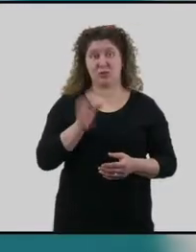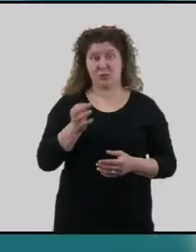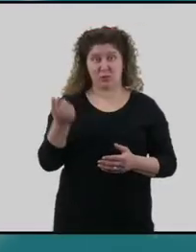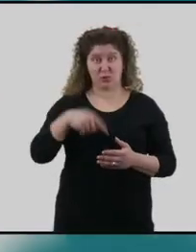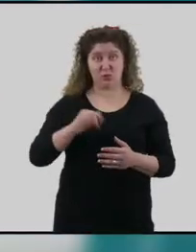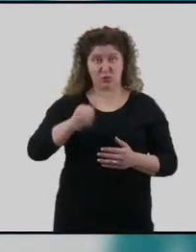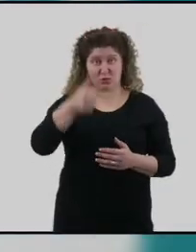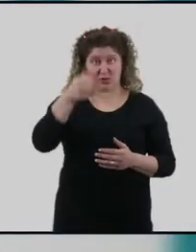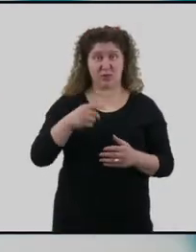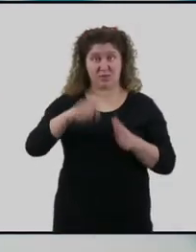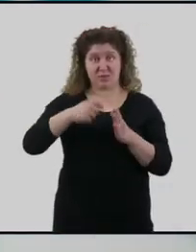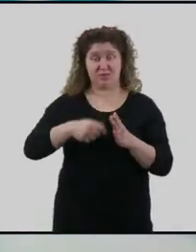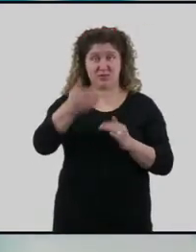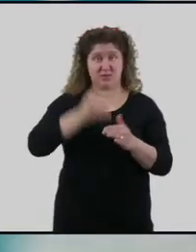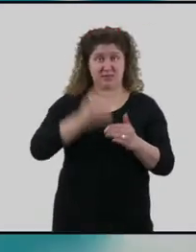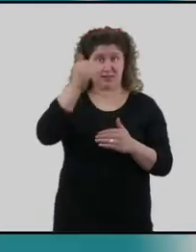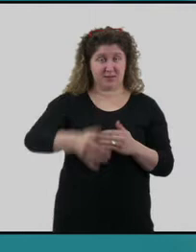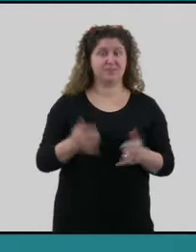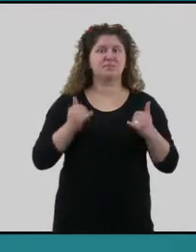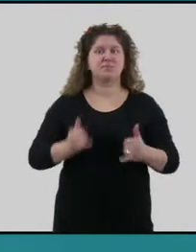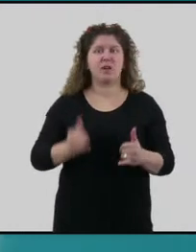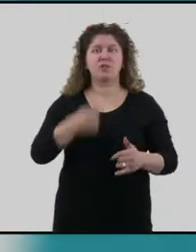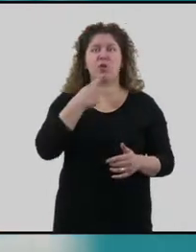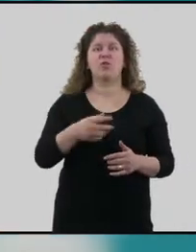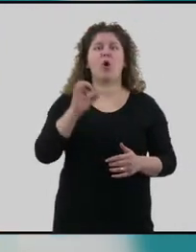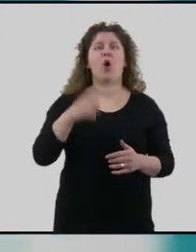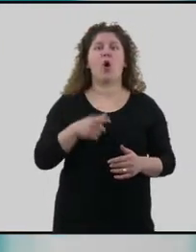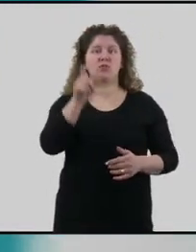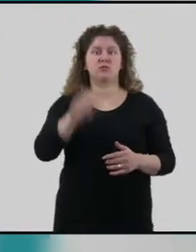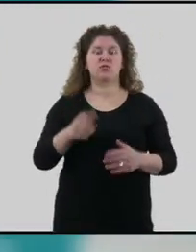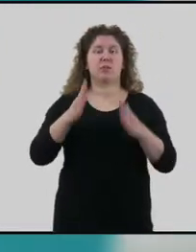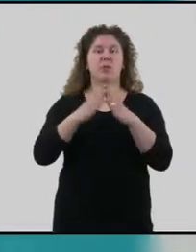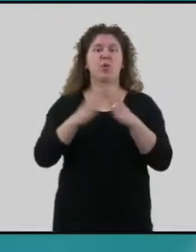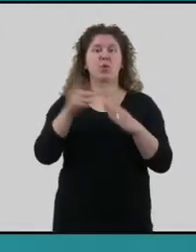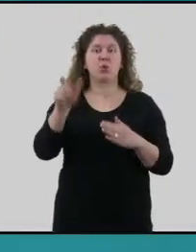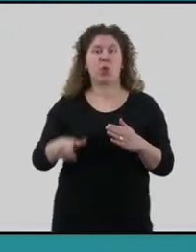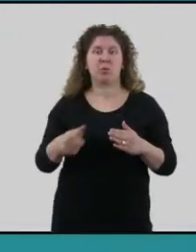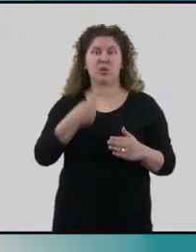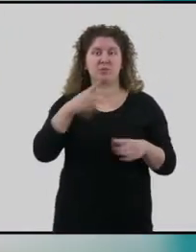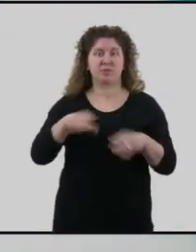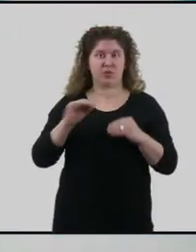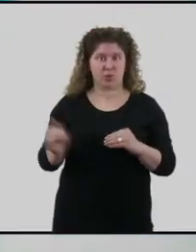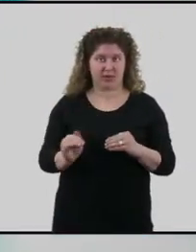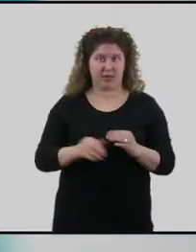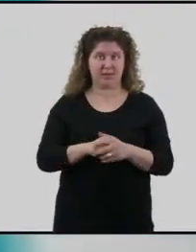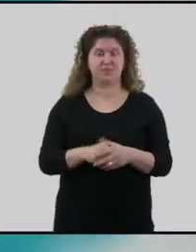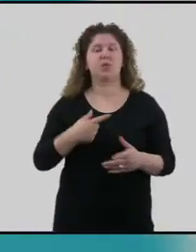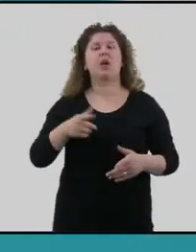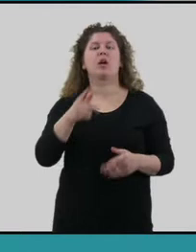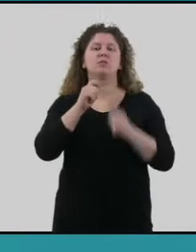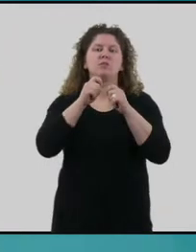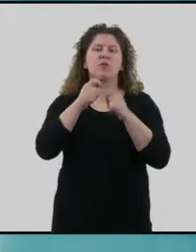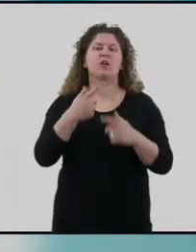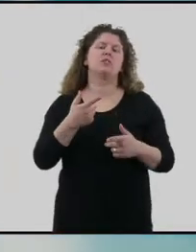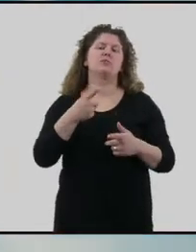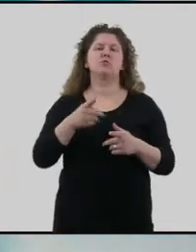Poštovani gledatelji, dobrodošli u emisiju Iza zida. U današnjoj emisiji govorimo o udomiteljstvu. Razgovarali smo s odgajateljima i socijalnim